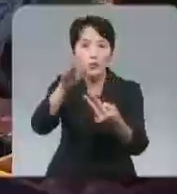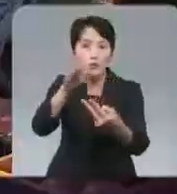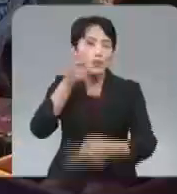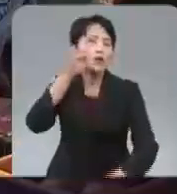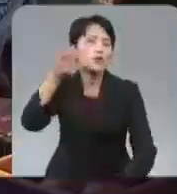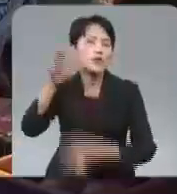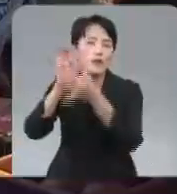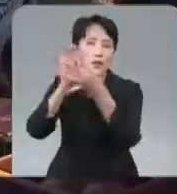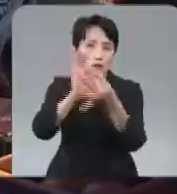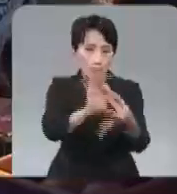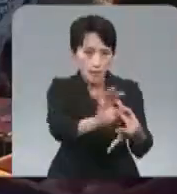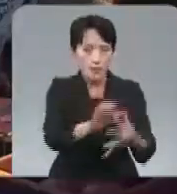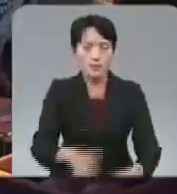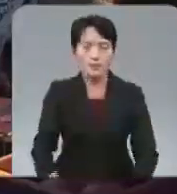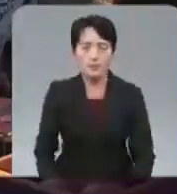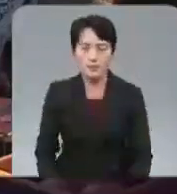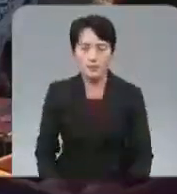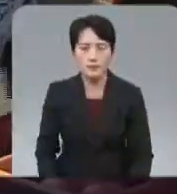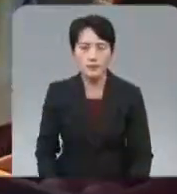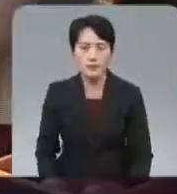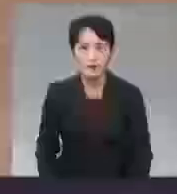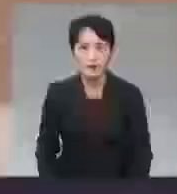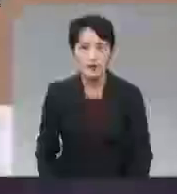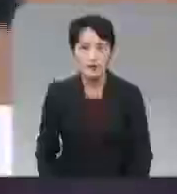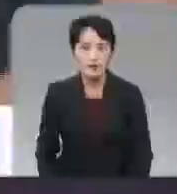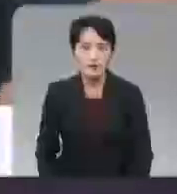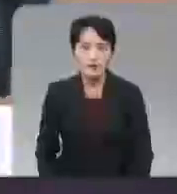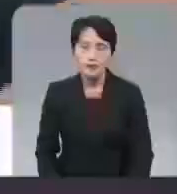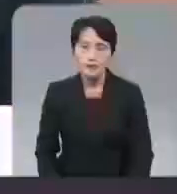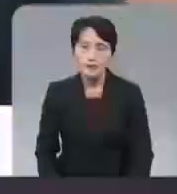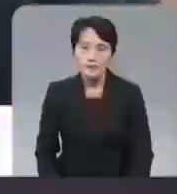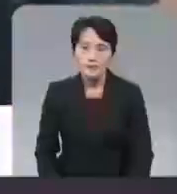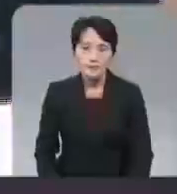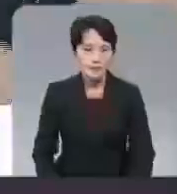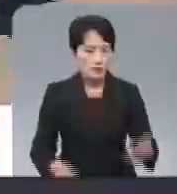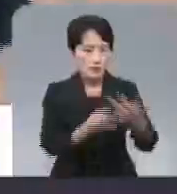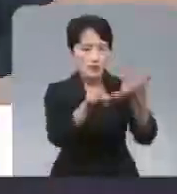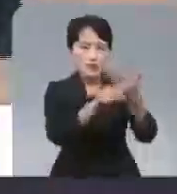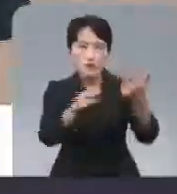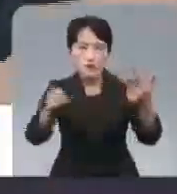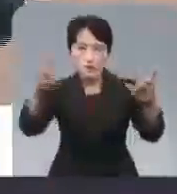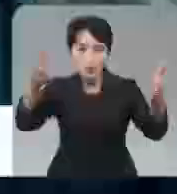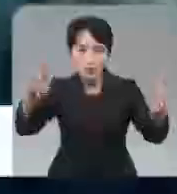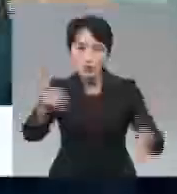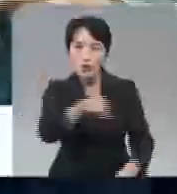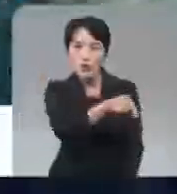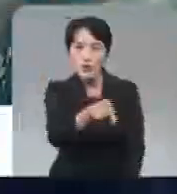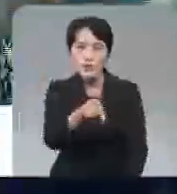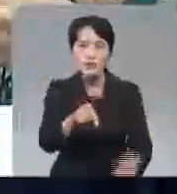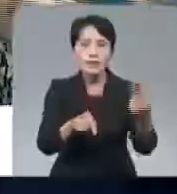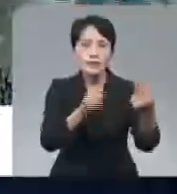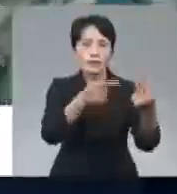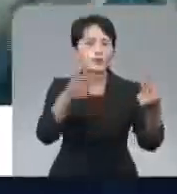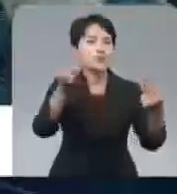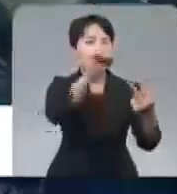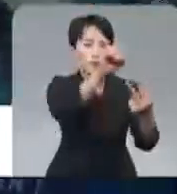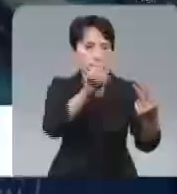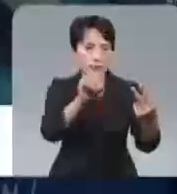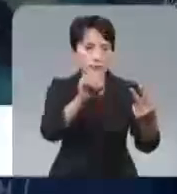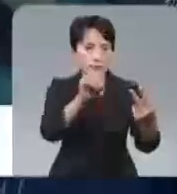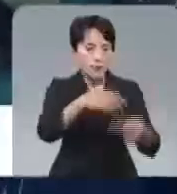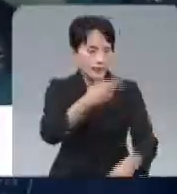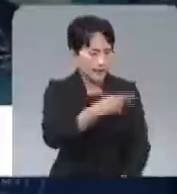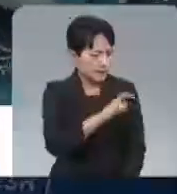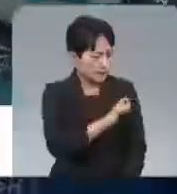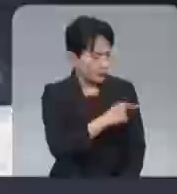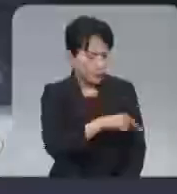statistiques le constate et s'est élevé à 108 83 ans enregistrant une hausse de 2 1% sur